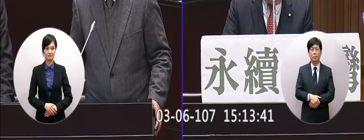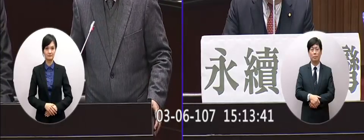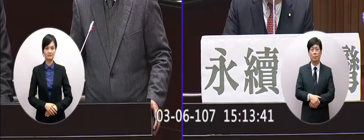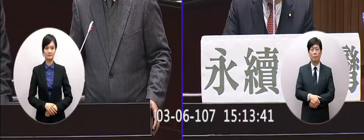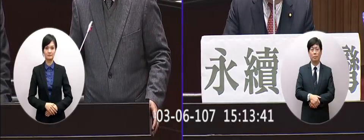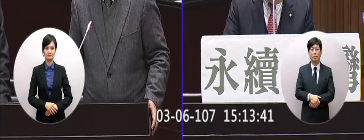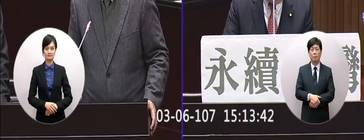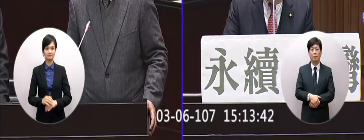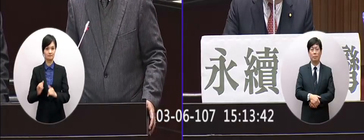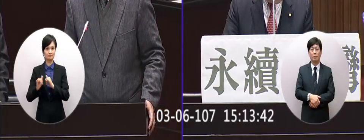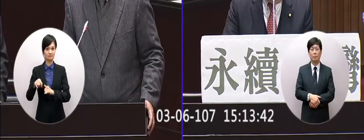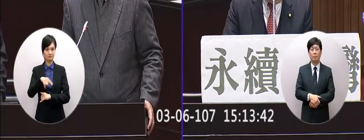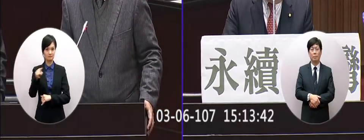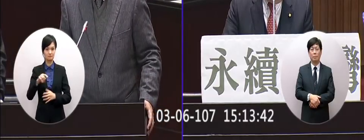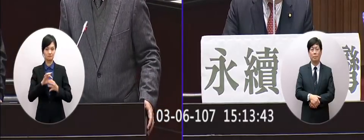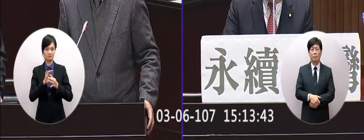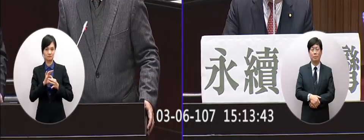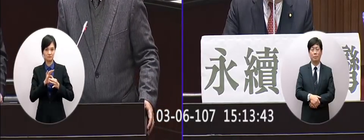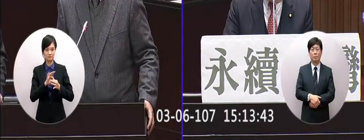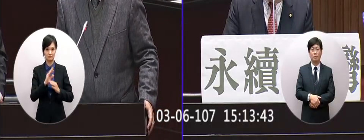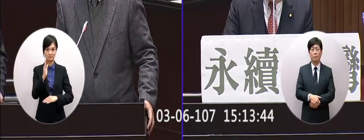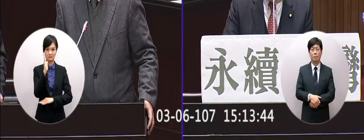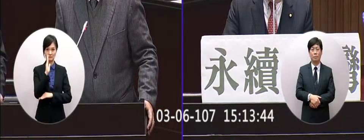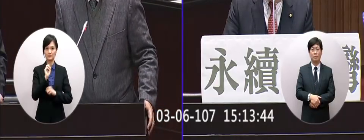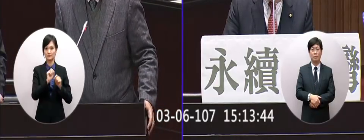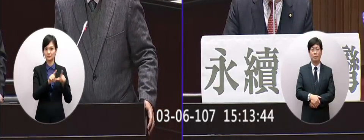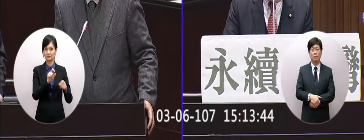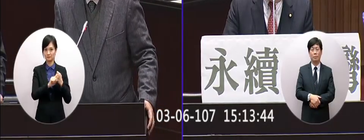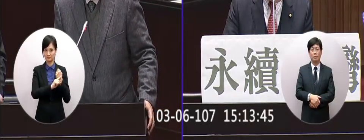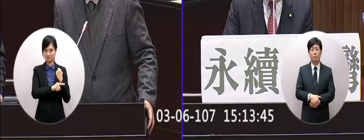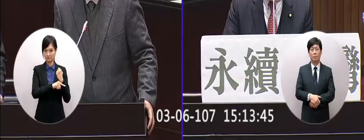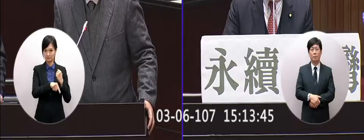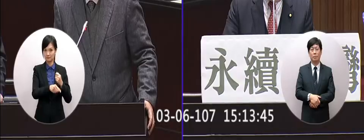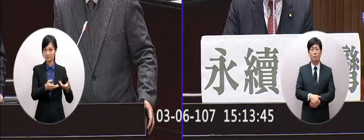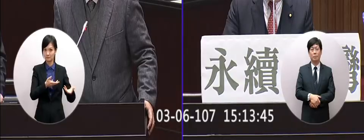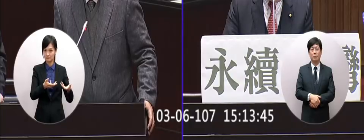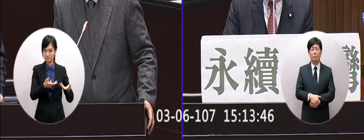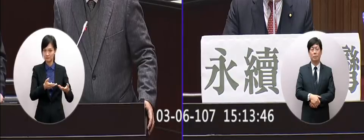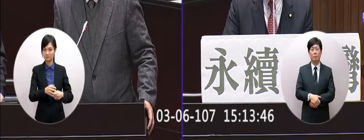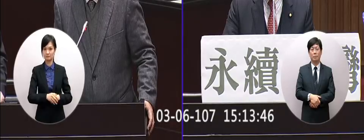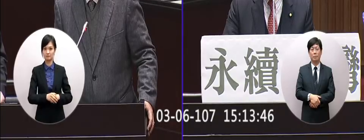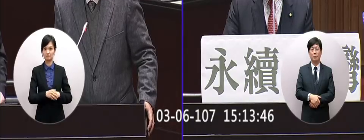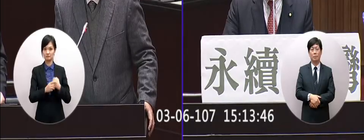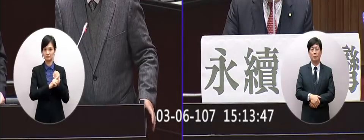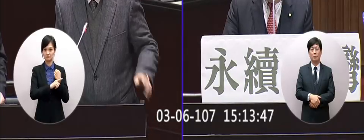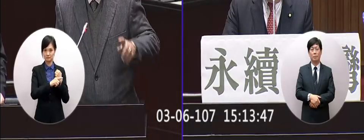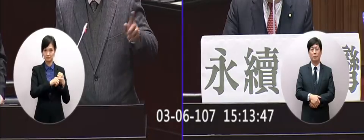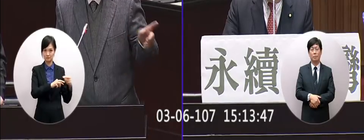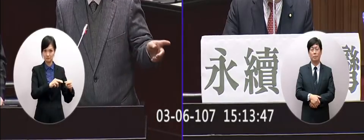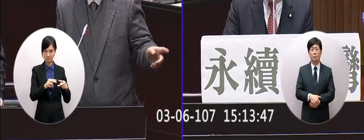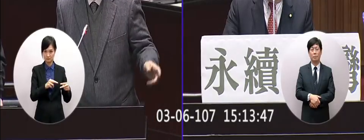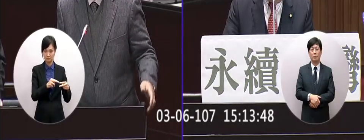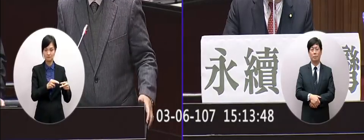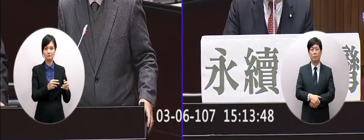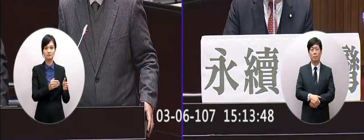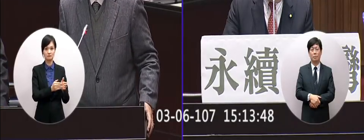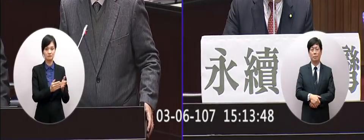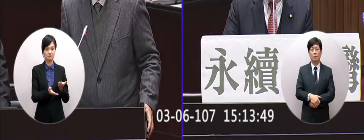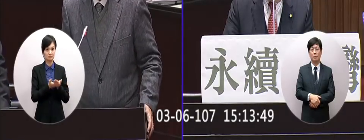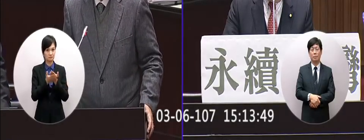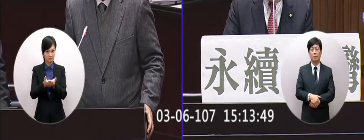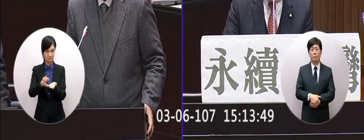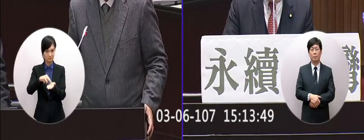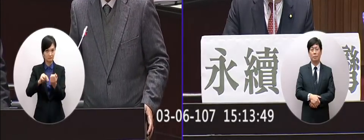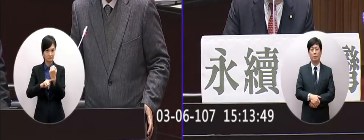的政府采购法的部分，我们对于增这个修正这个部分条文的法案呢，已经送到我们大院